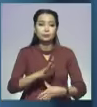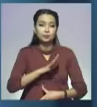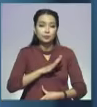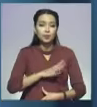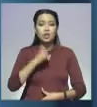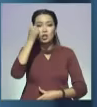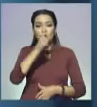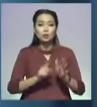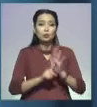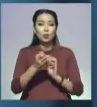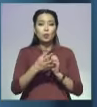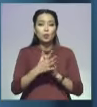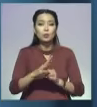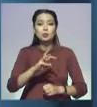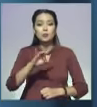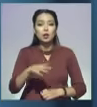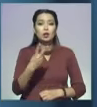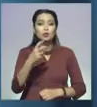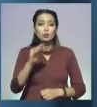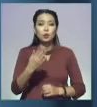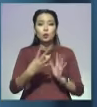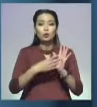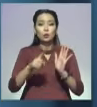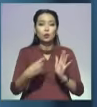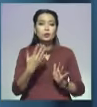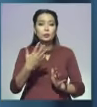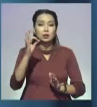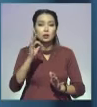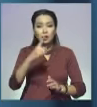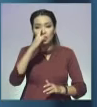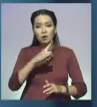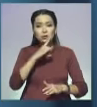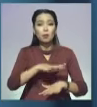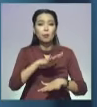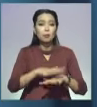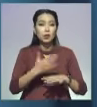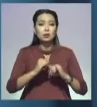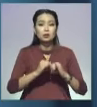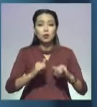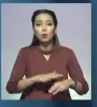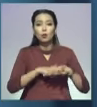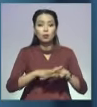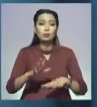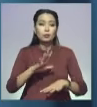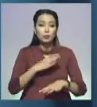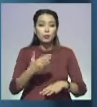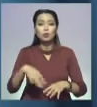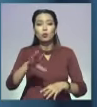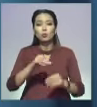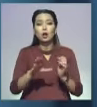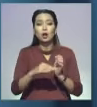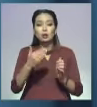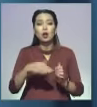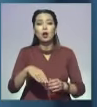Жоба құны 15 миллиард 200 миллион теңге. Оның 9,15 миллиардын Қазақстан даму банкі қаржыландырады. Атырау мұнай-маш өз саласының көшбасшысы.